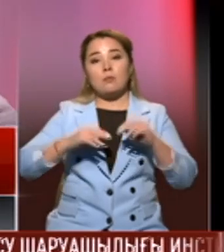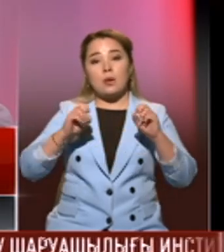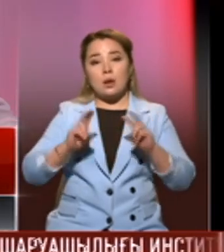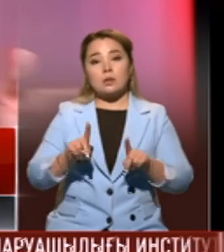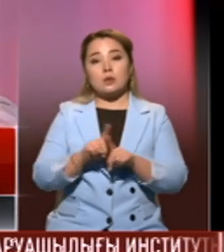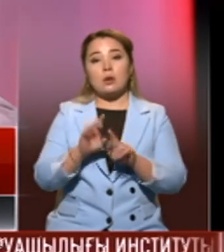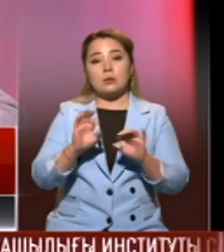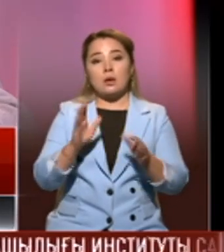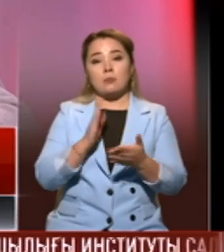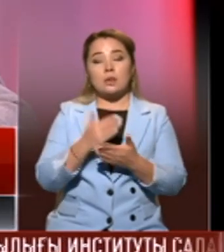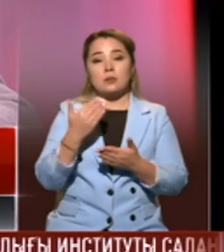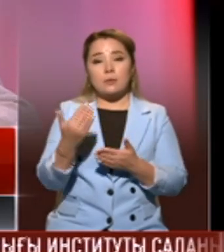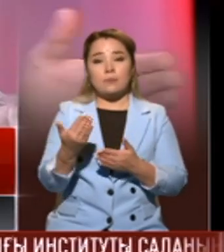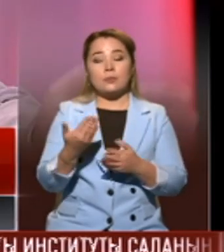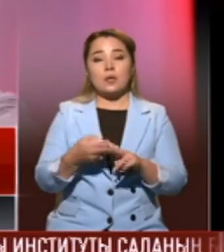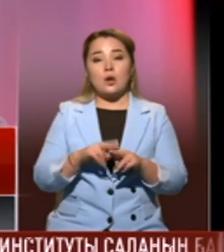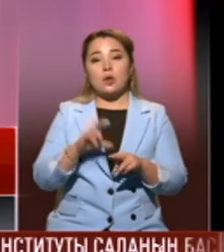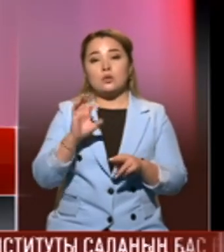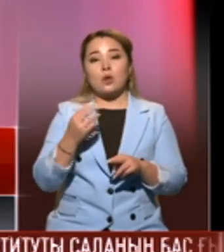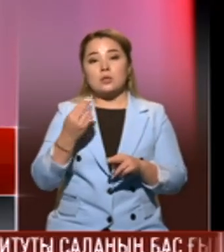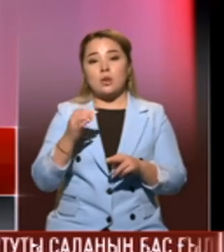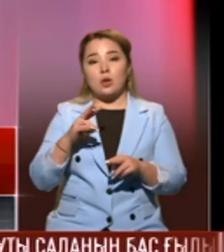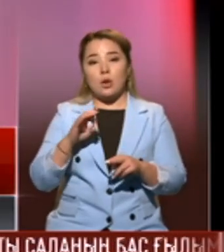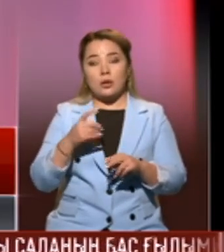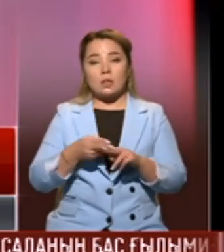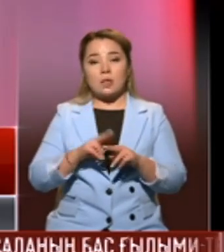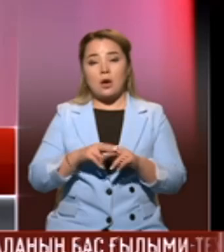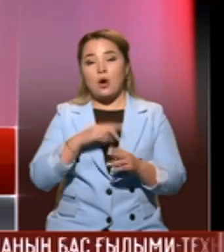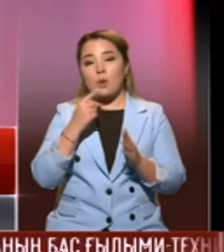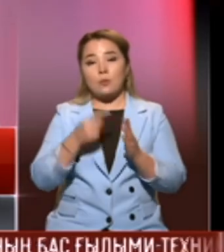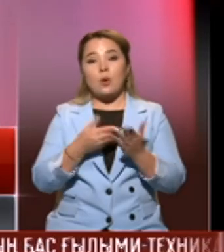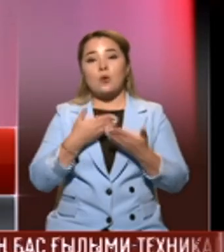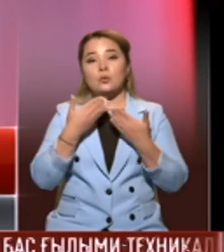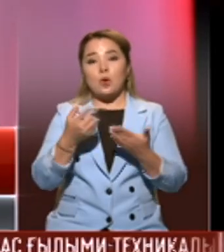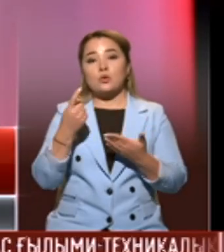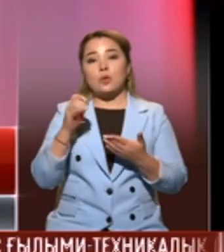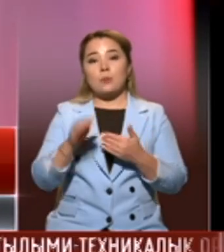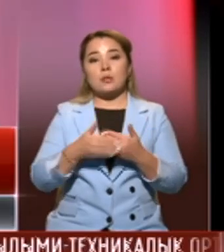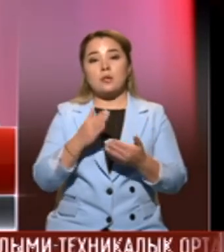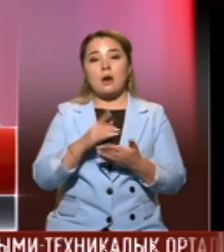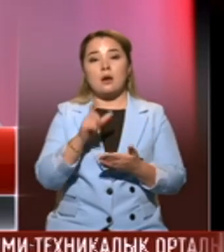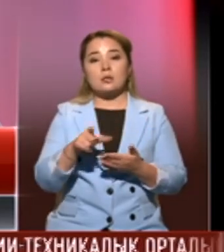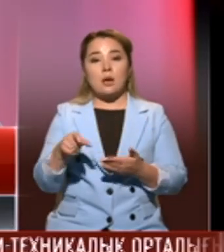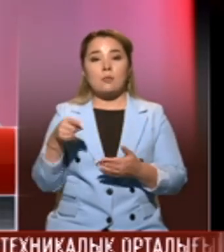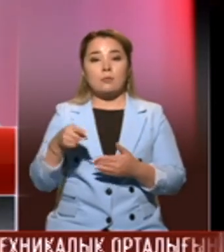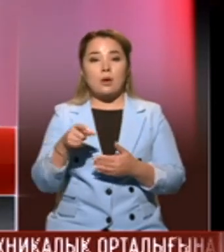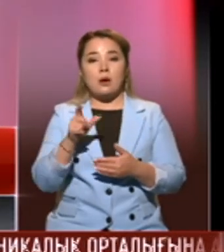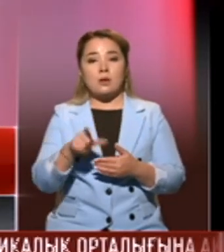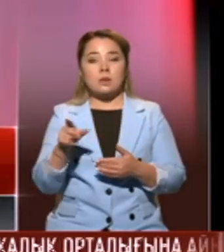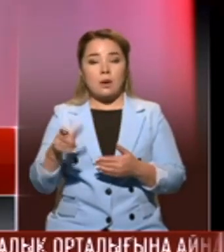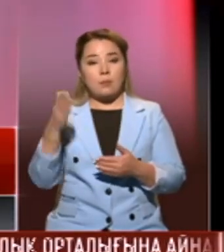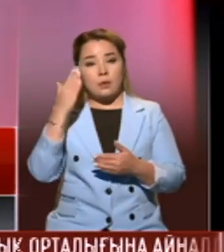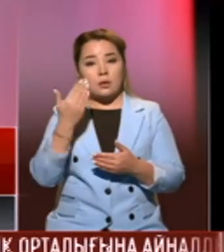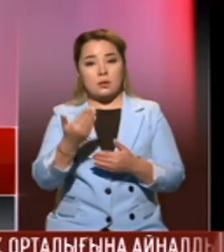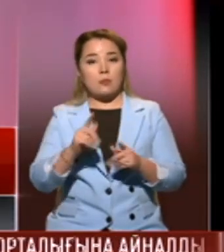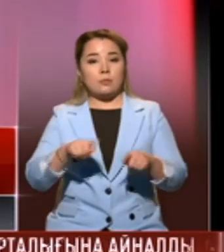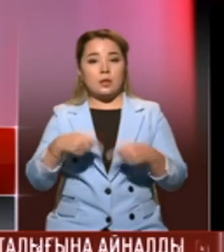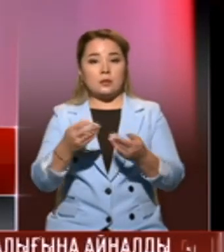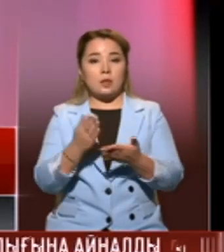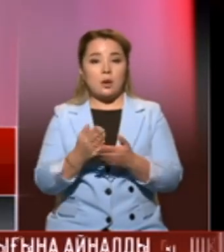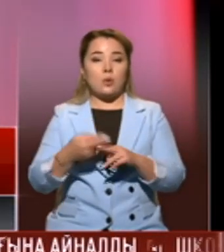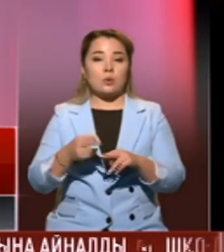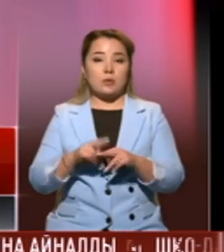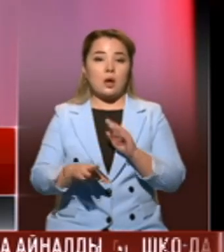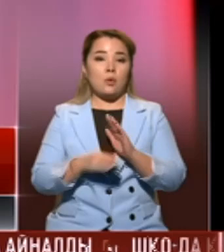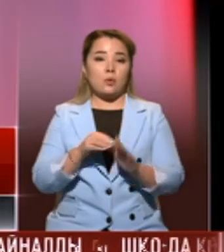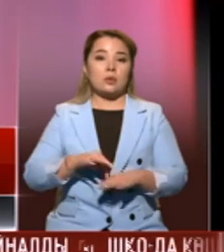ғой. Жаңа социологиялық опросты 100,000 адамның пікірін 1,000 адамның пікірімен береді. Сол секілді Қазақ.